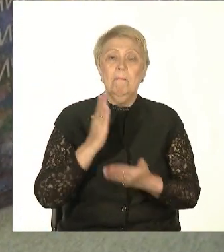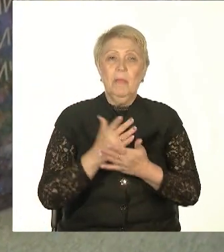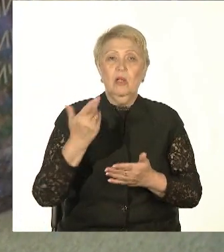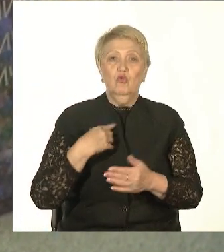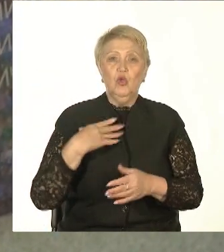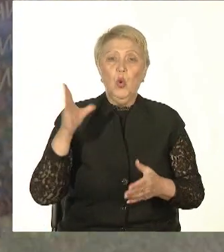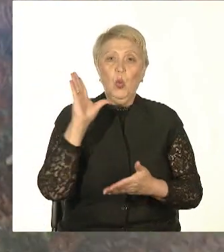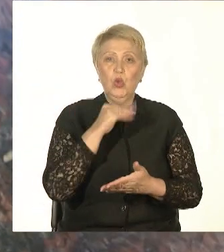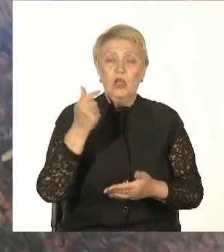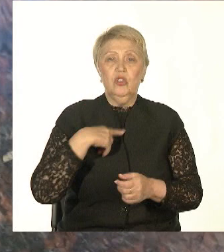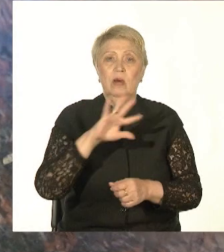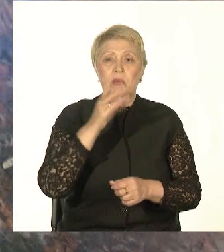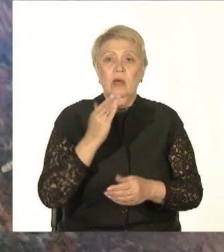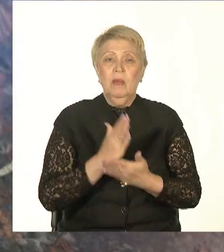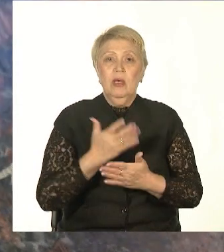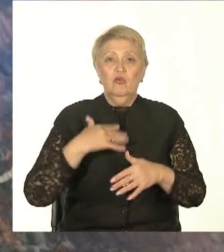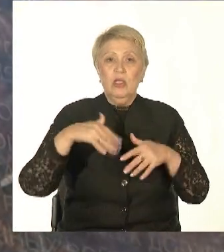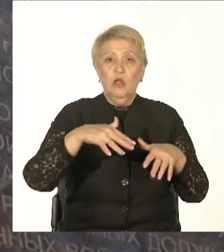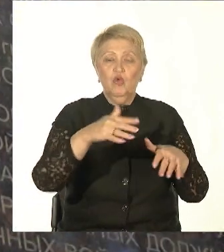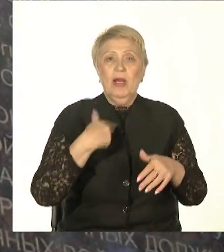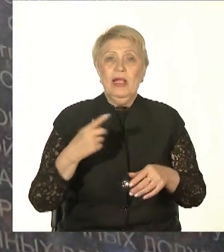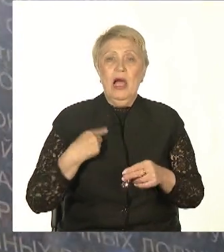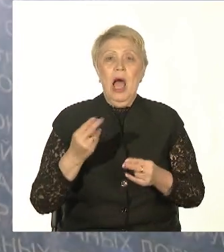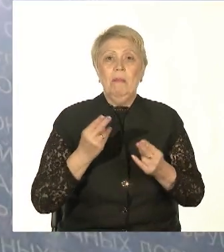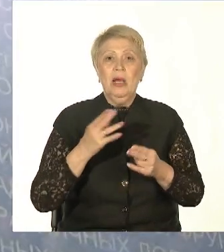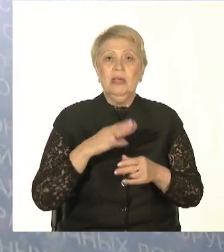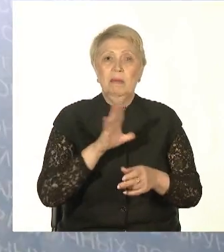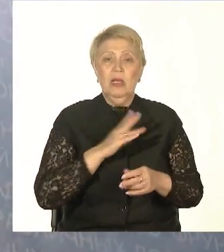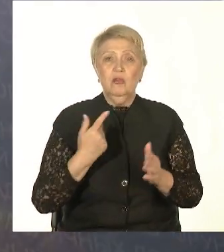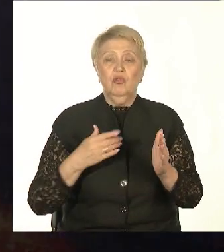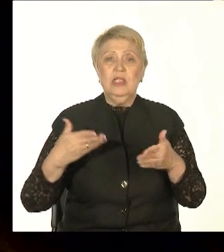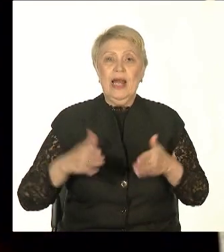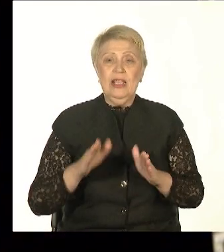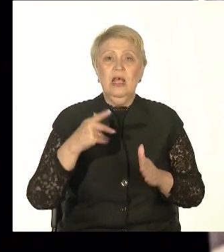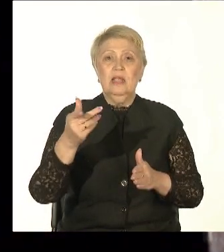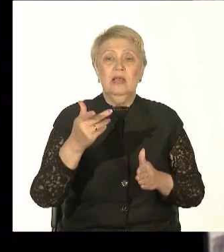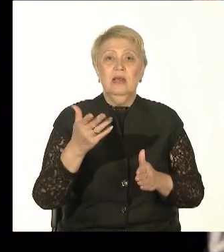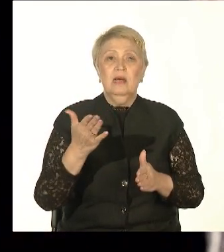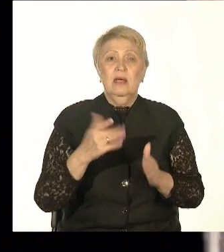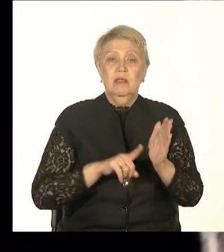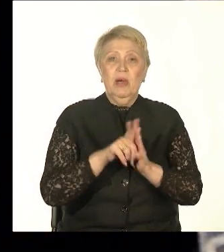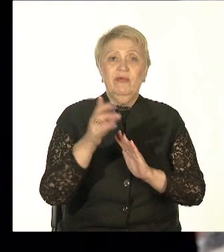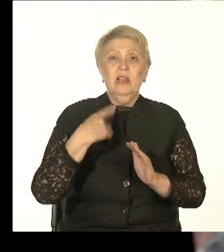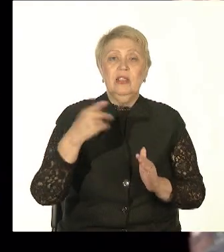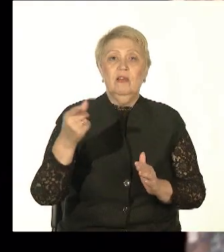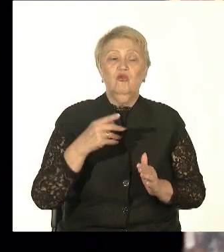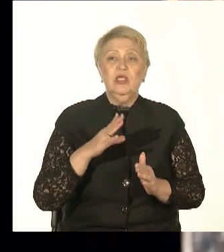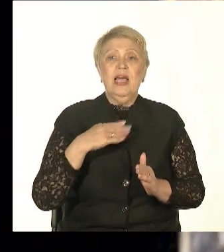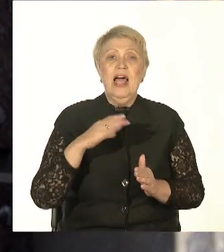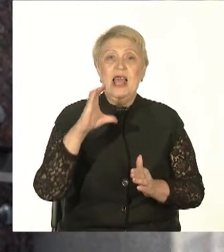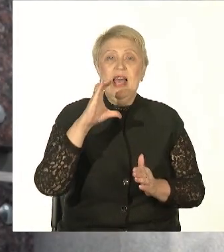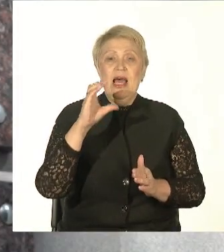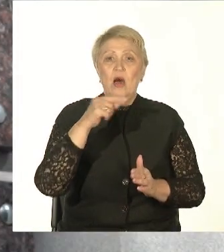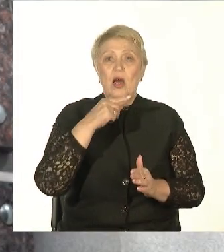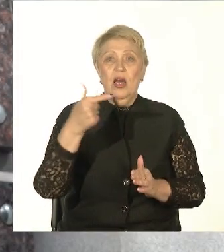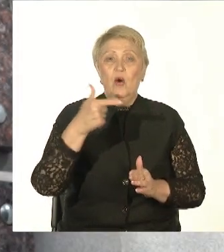им в 41-м году Ельнинской наступательной операции родилась Советская гвардия. Вот командующий округом Анатолий Никифоров. Он